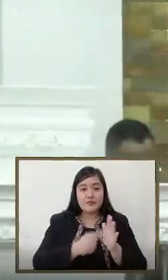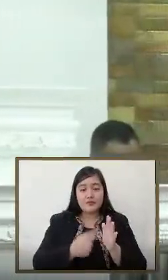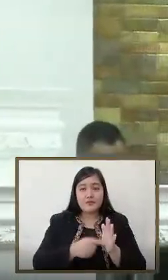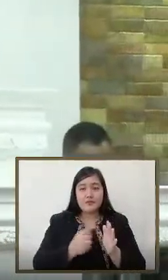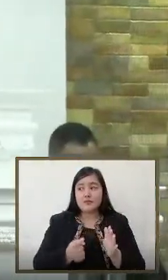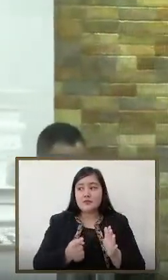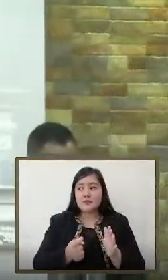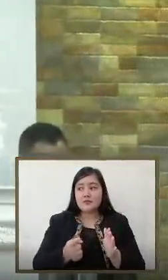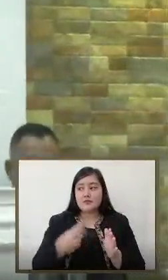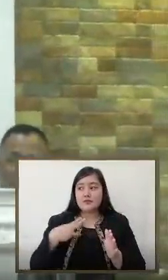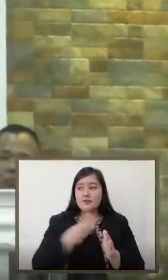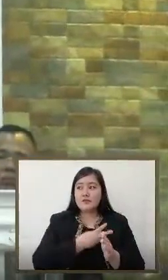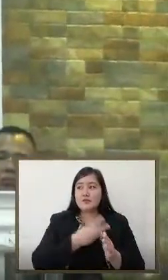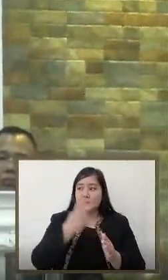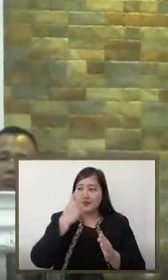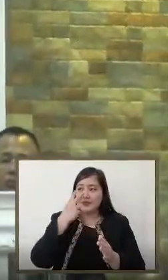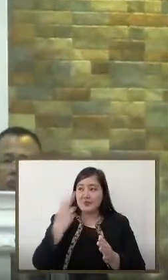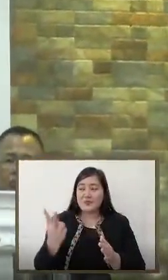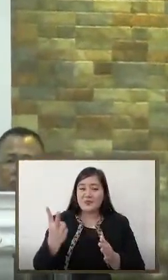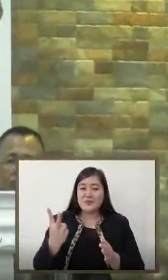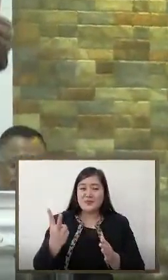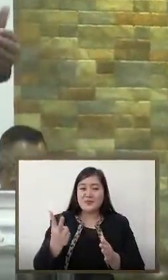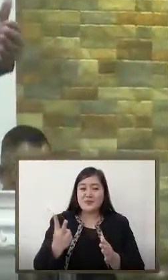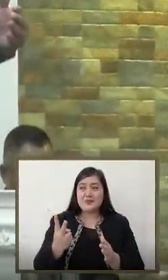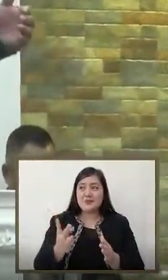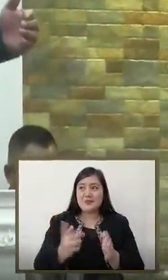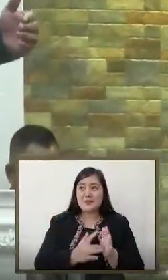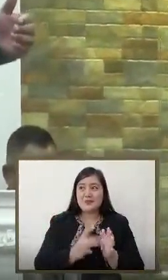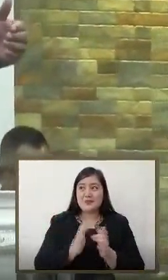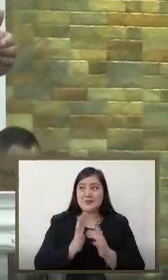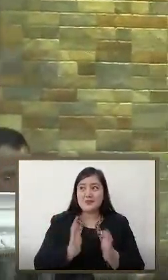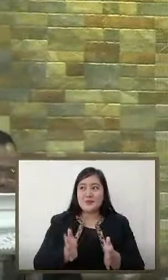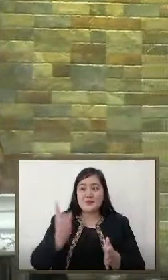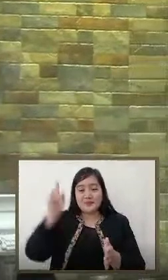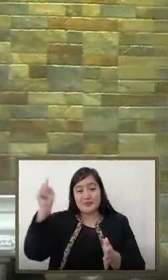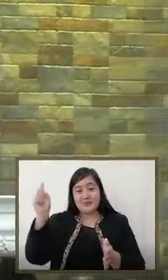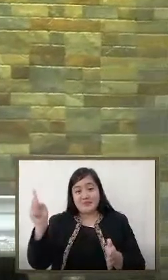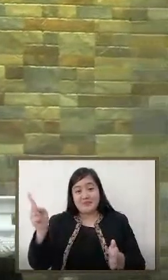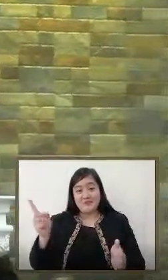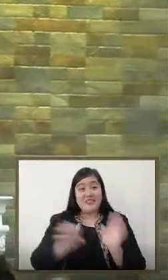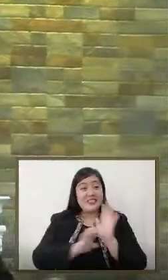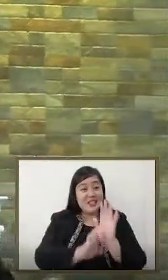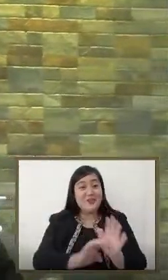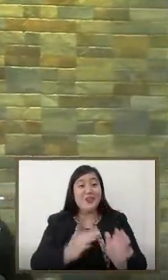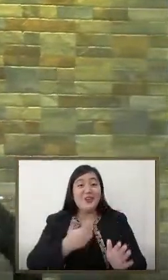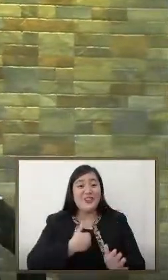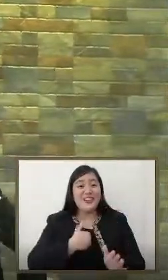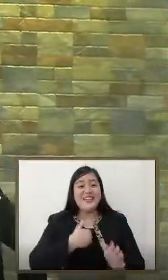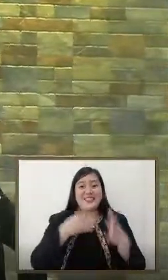Mahirap talaga, masakit. Kagaya ito, nakita nyo, akala mo talaga matikas, pero may tama.